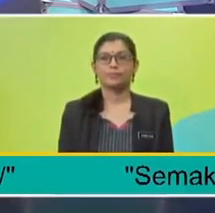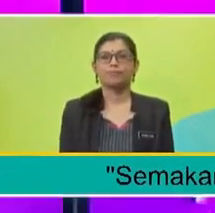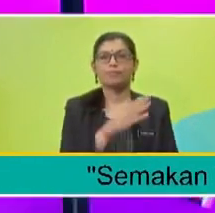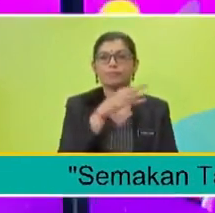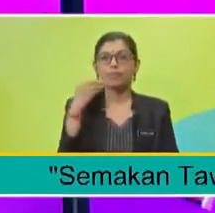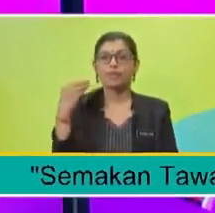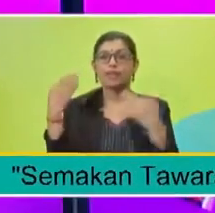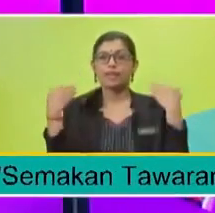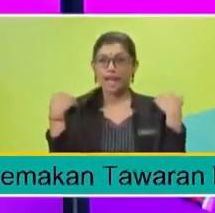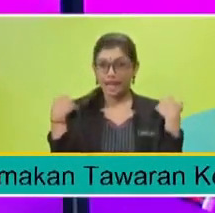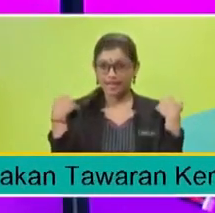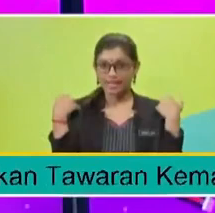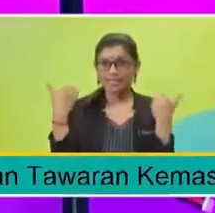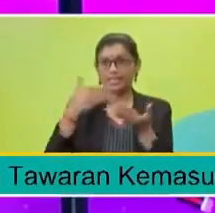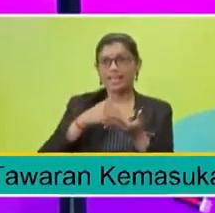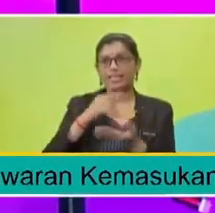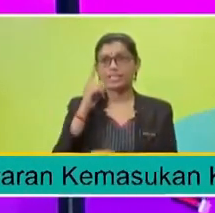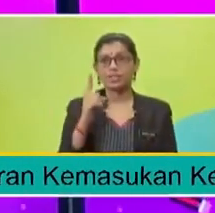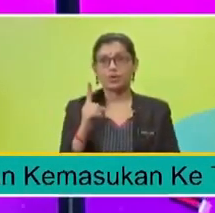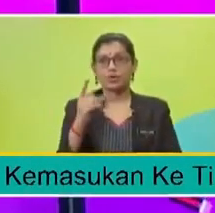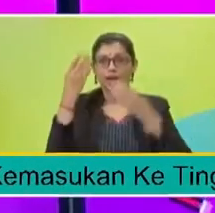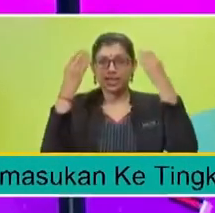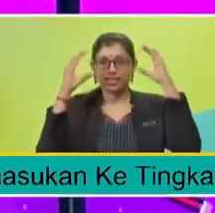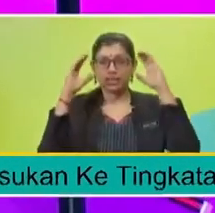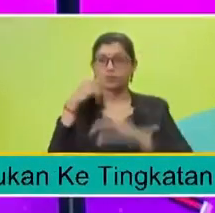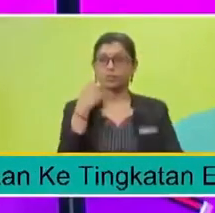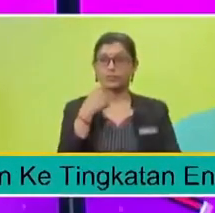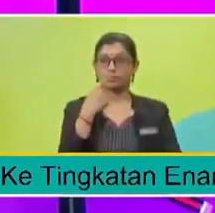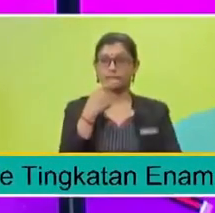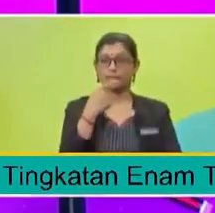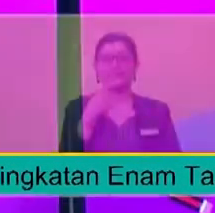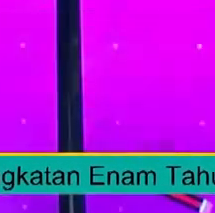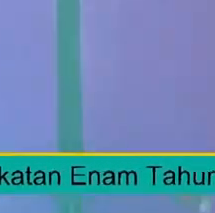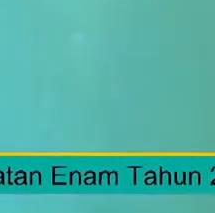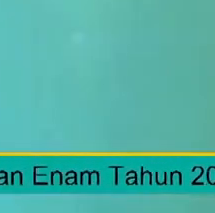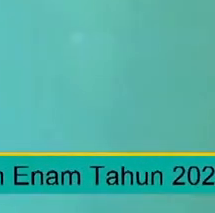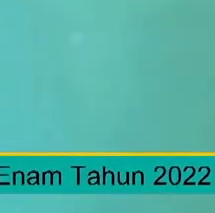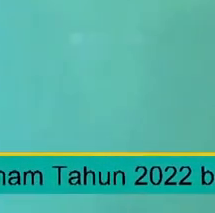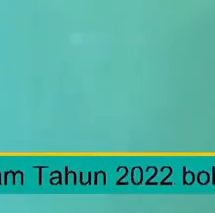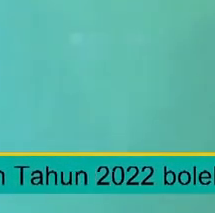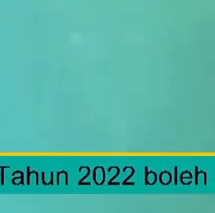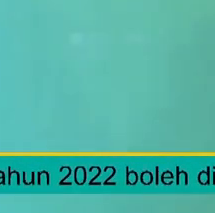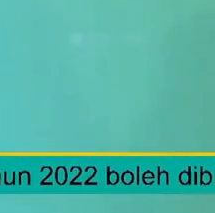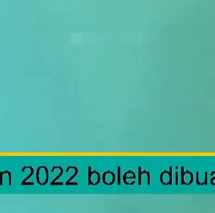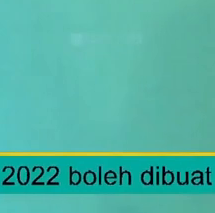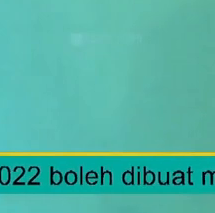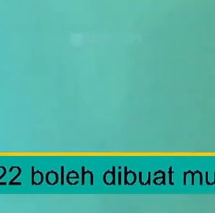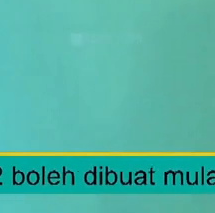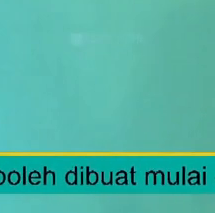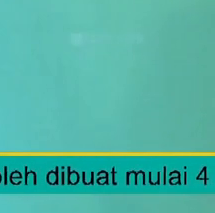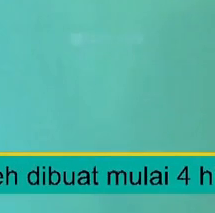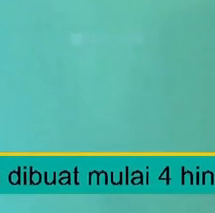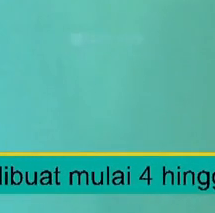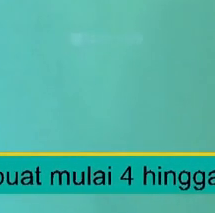juga tidaklah berdosa aja kalian kita ditemani oleh seorang juru bahasa isyarat yaitu cq9 Air anak perempuan Santren dari Escape